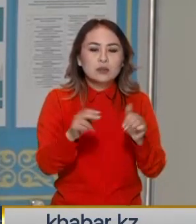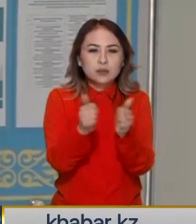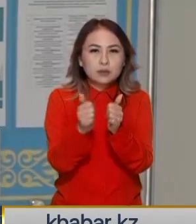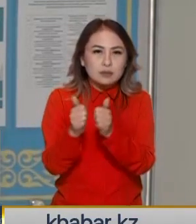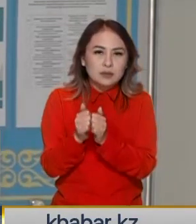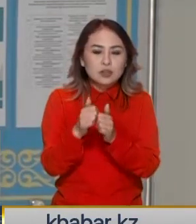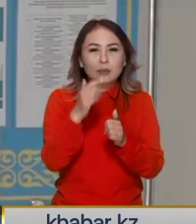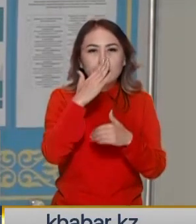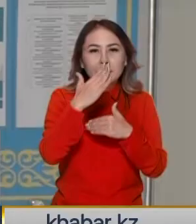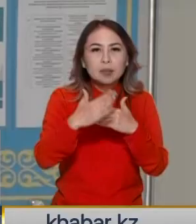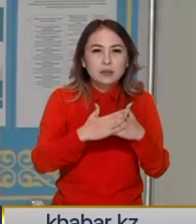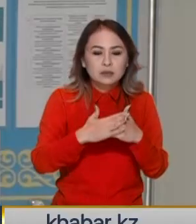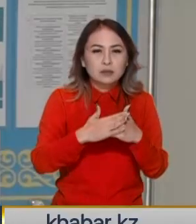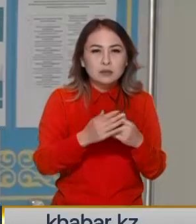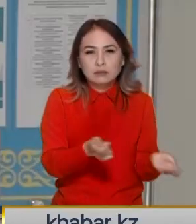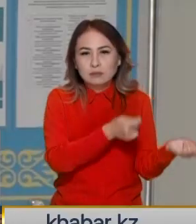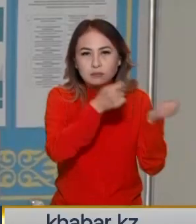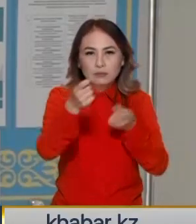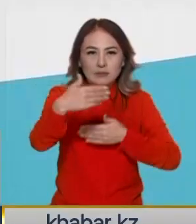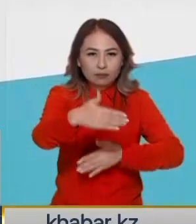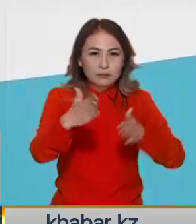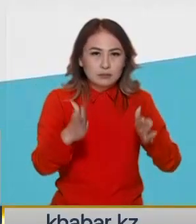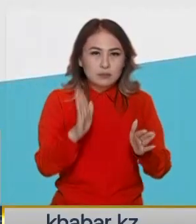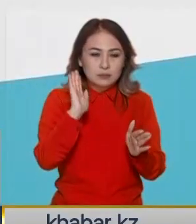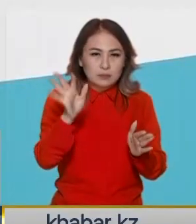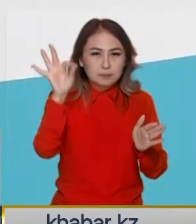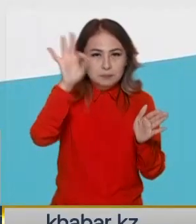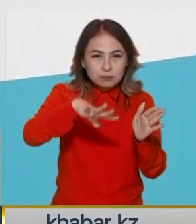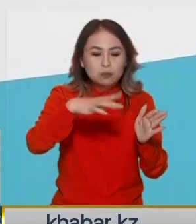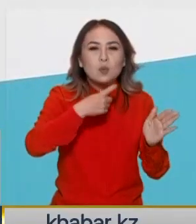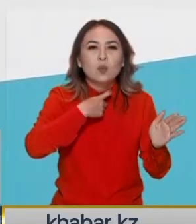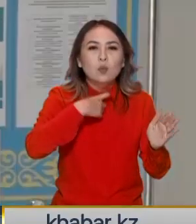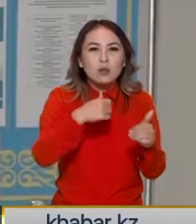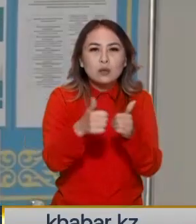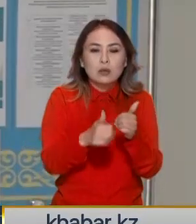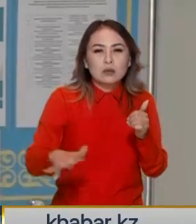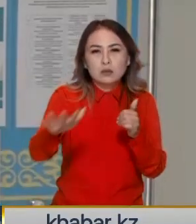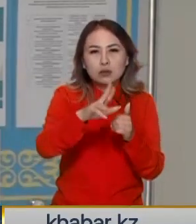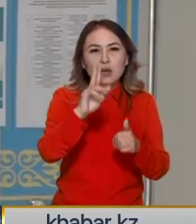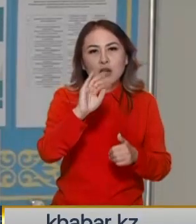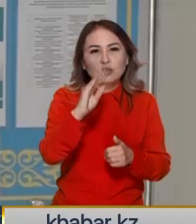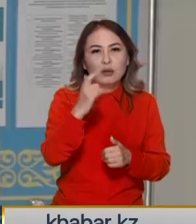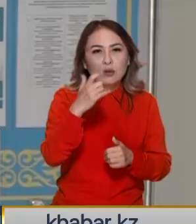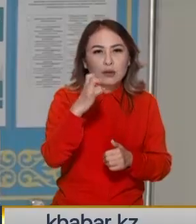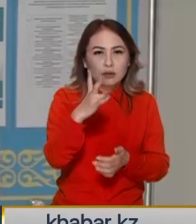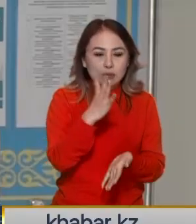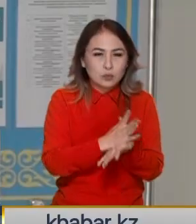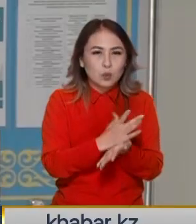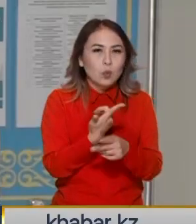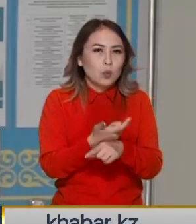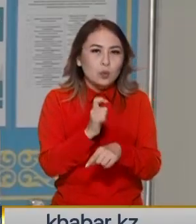кенштерге тасымалдау жәшіктері арқылы баратын болады. Каспий қайрағында орналасқан Қашаған кен орны бар. Бұл жерден де